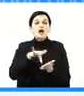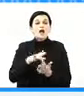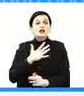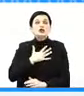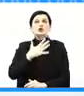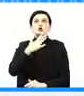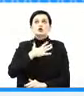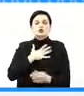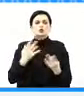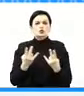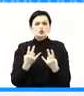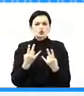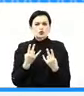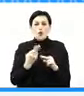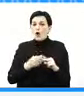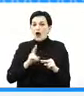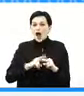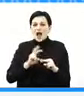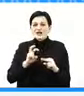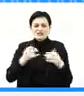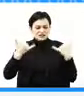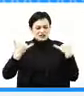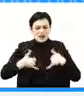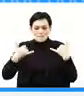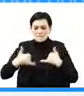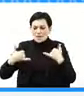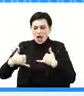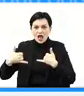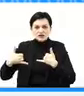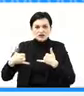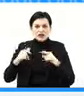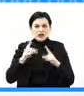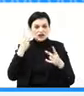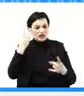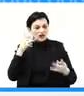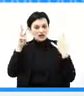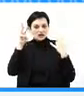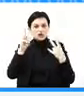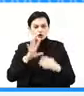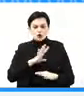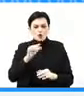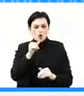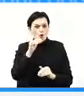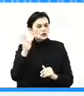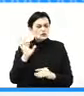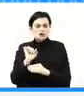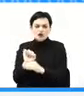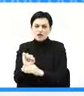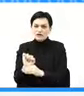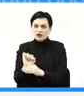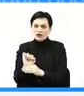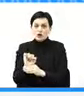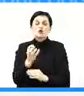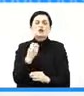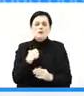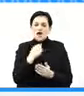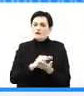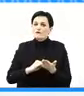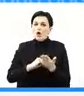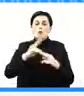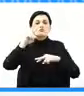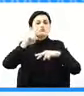და ეს ჩაბეტონების ტენდენცია, რაც იყო წლების განმავლობაში, შევაჩეროთ. კიდევ ერთხელ ვიმეორებ,